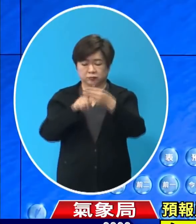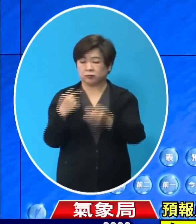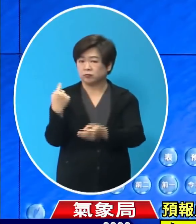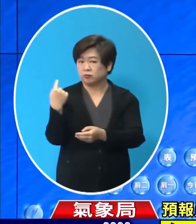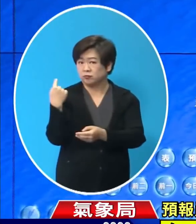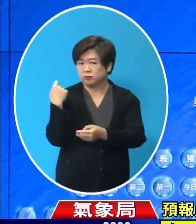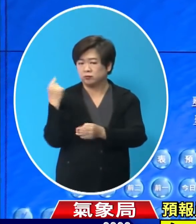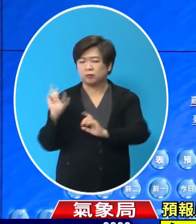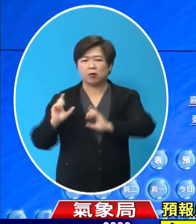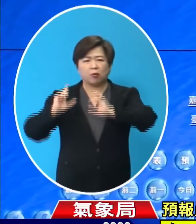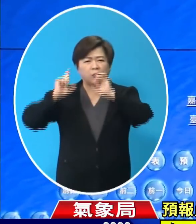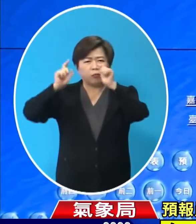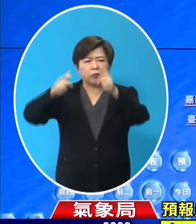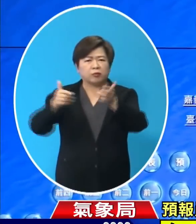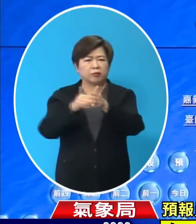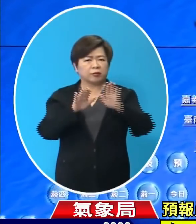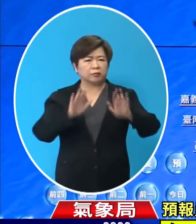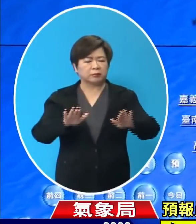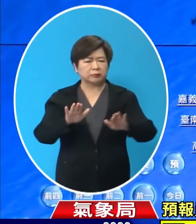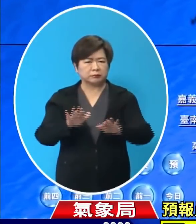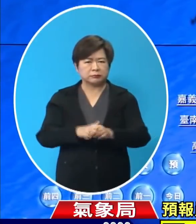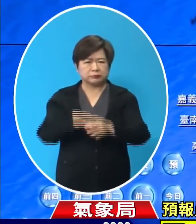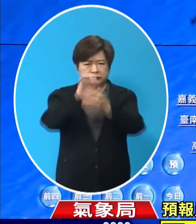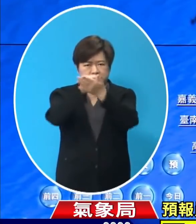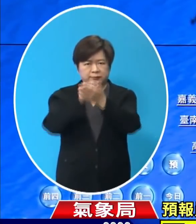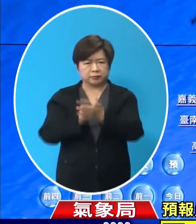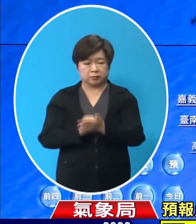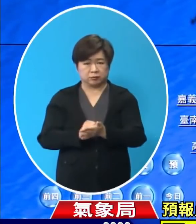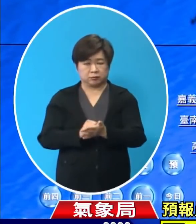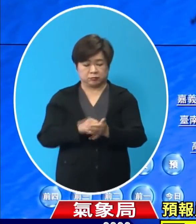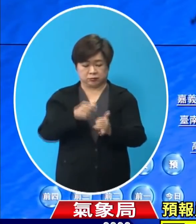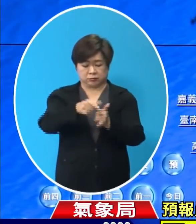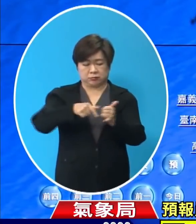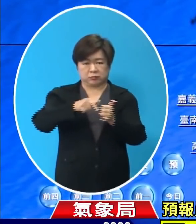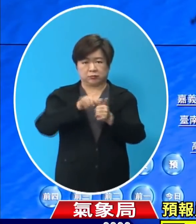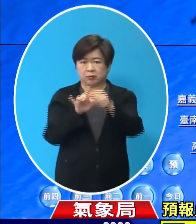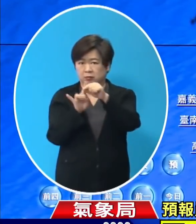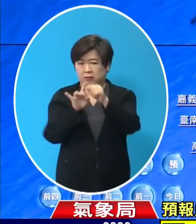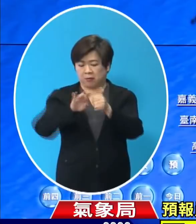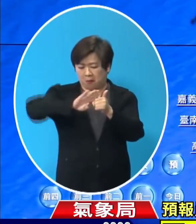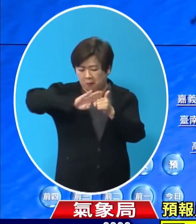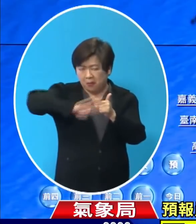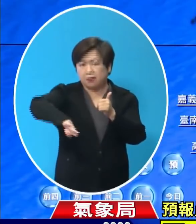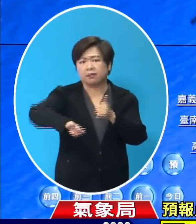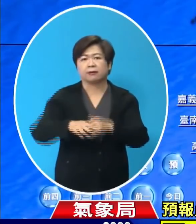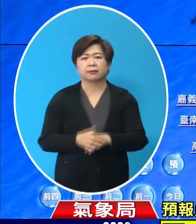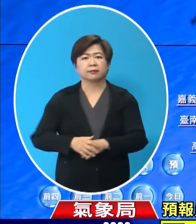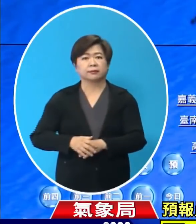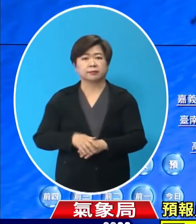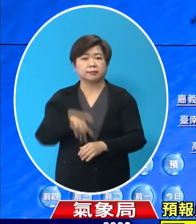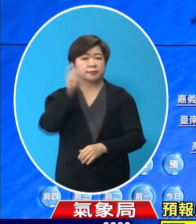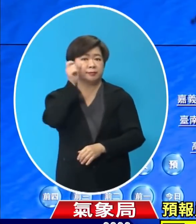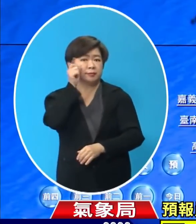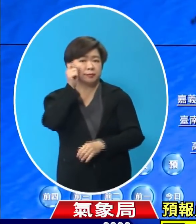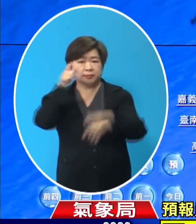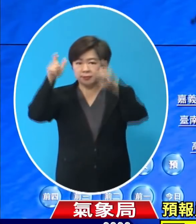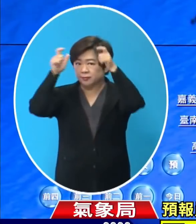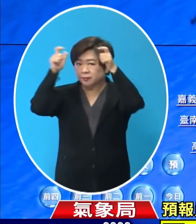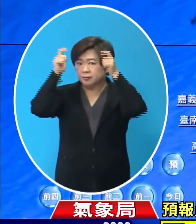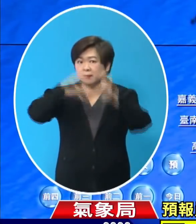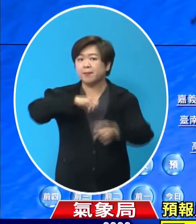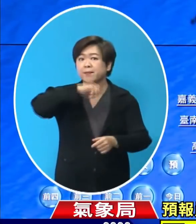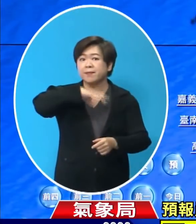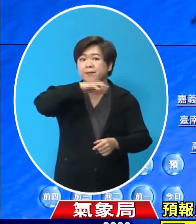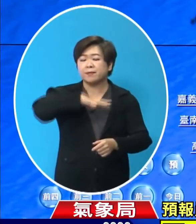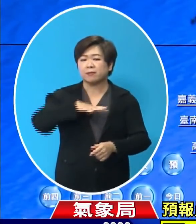昨天一直到今天哦，比较明显的降雨都是发生在台中以南地区，其中又以台南、高雄跟屏